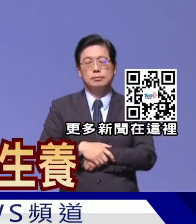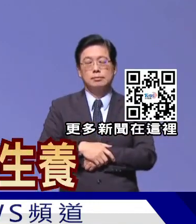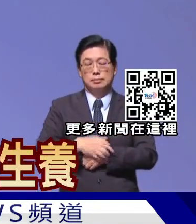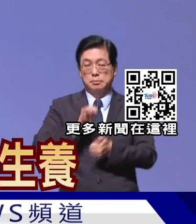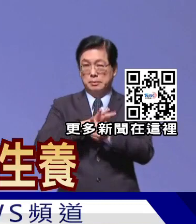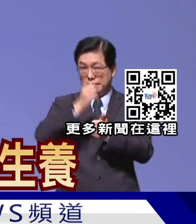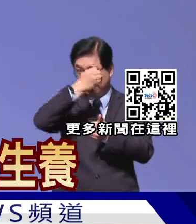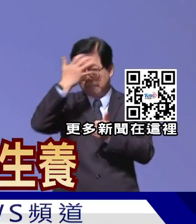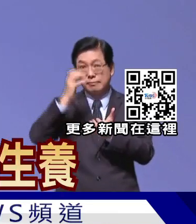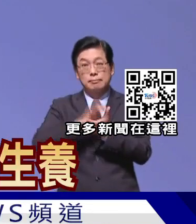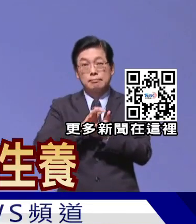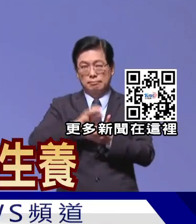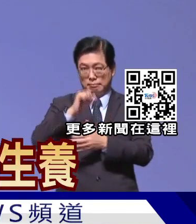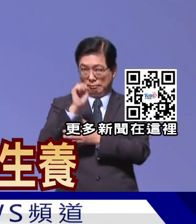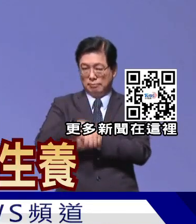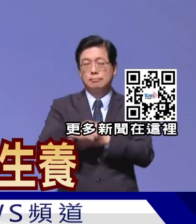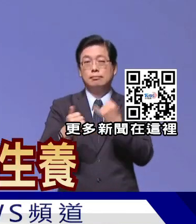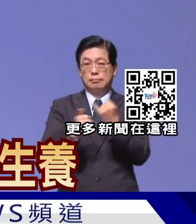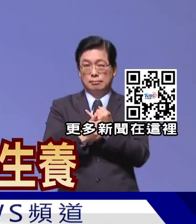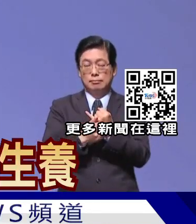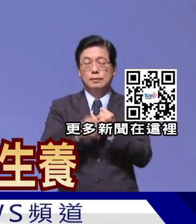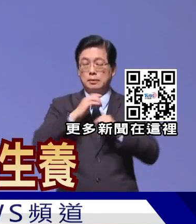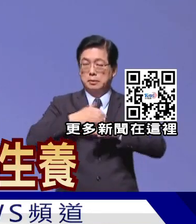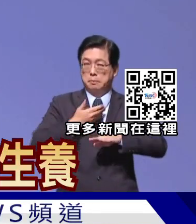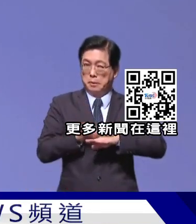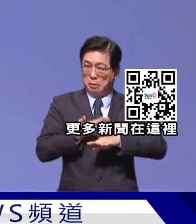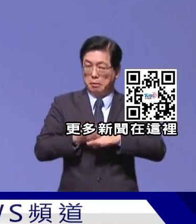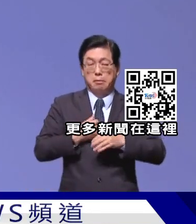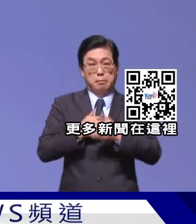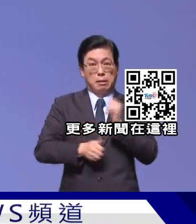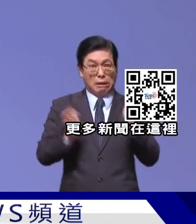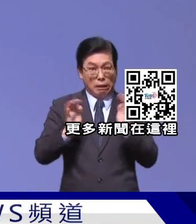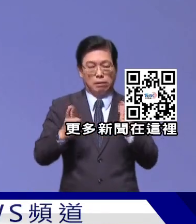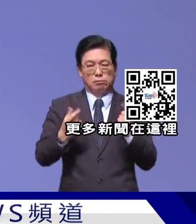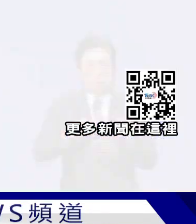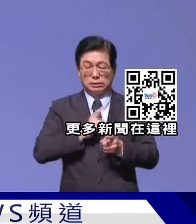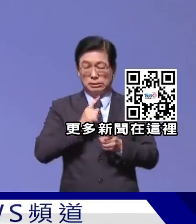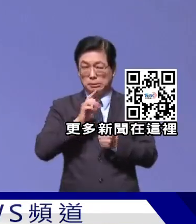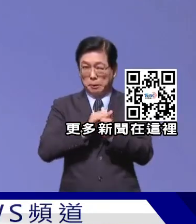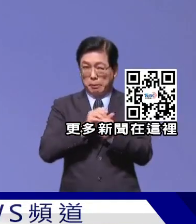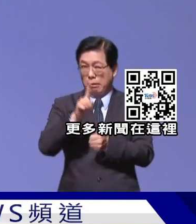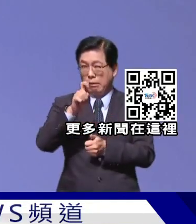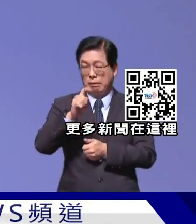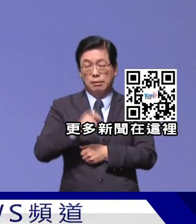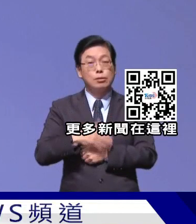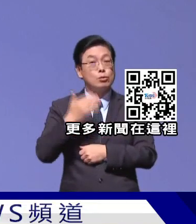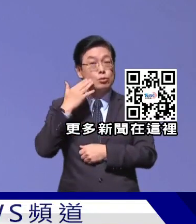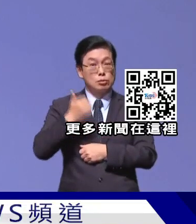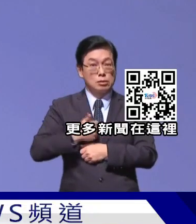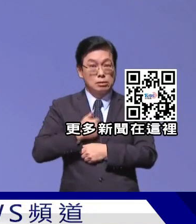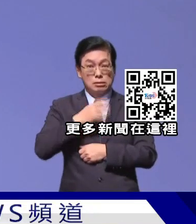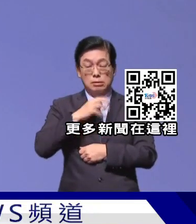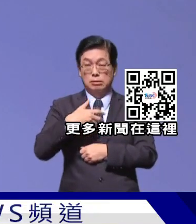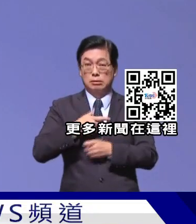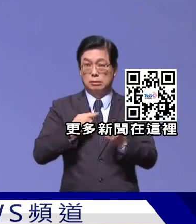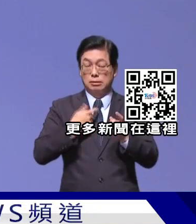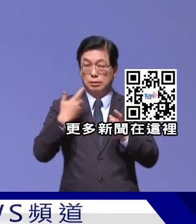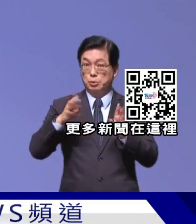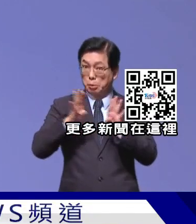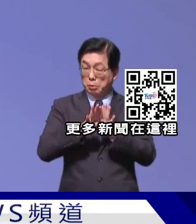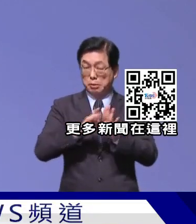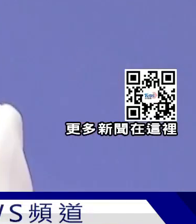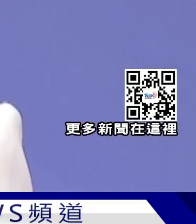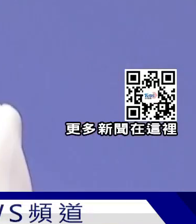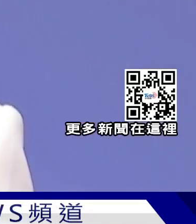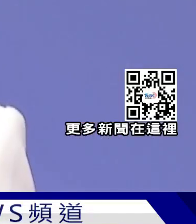让年轻人愿意结婚、安心生养，更是刻不容缓。如果一个连水门开关的操